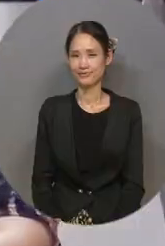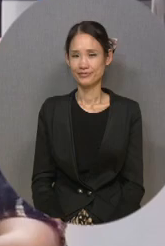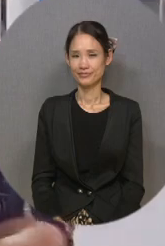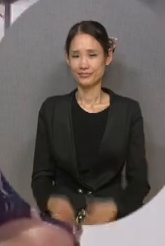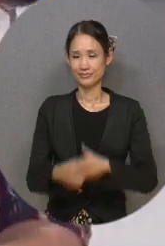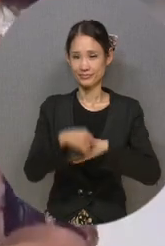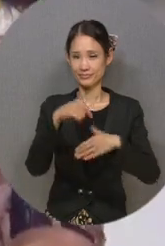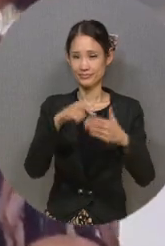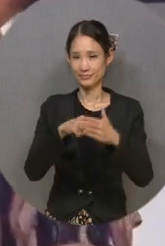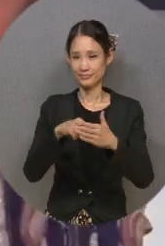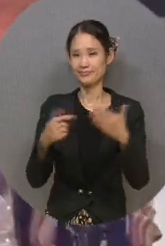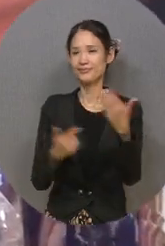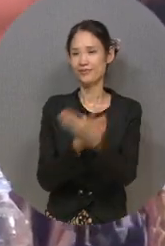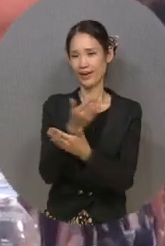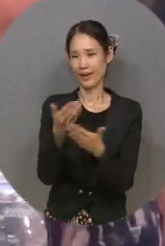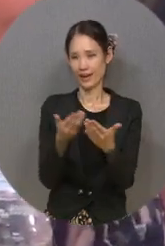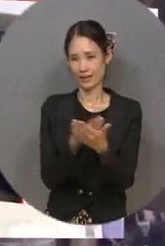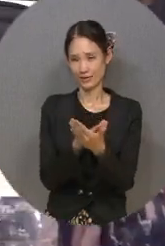마음을 나누면.